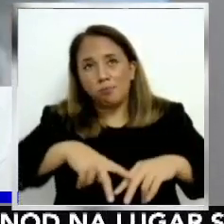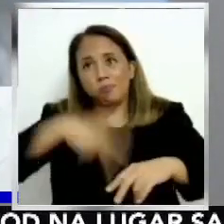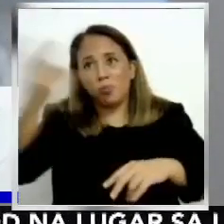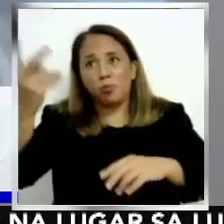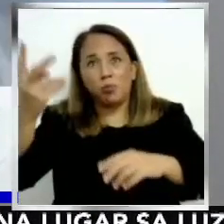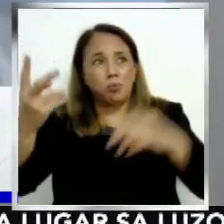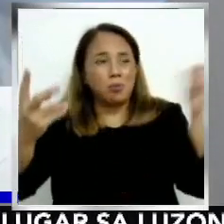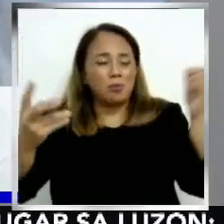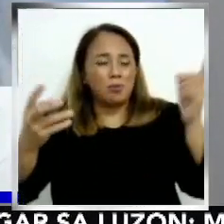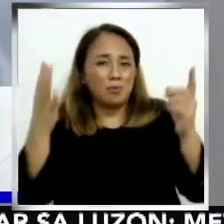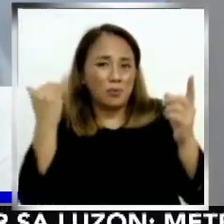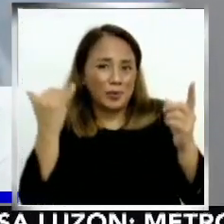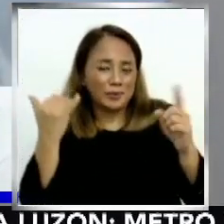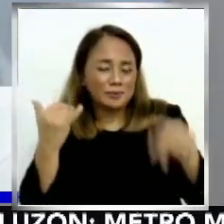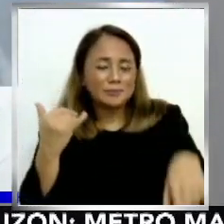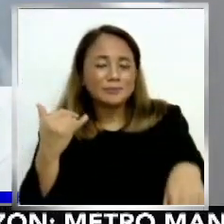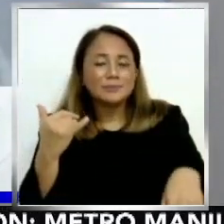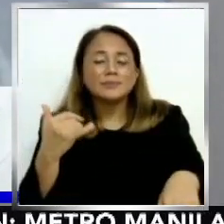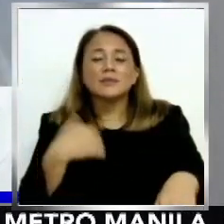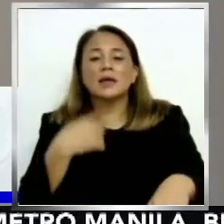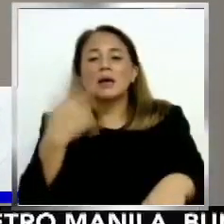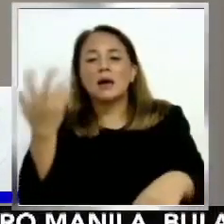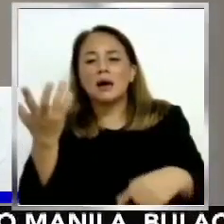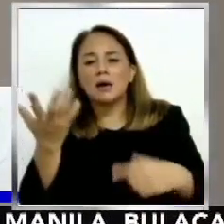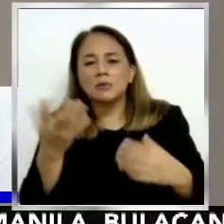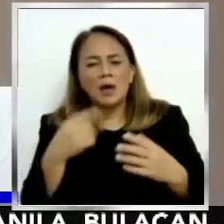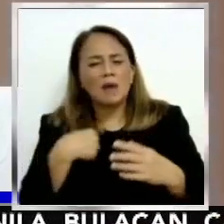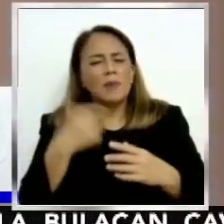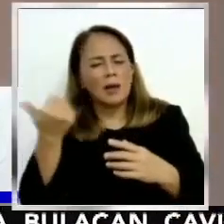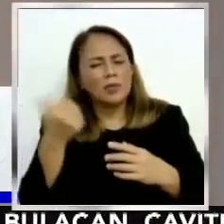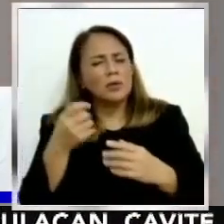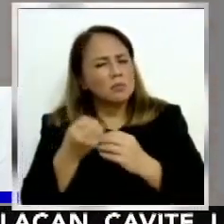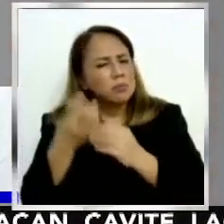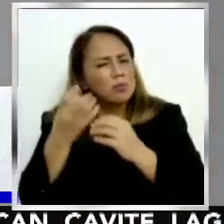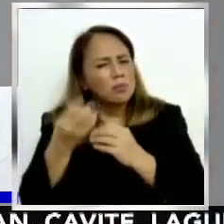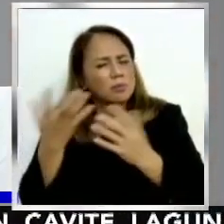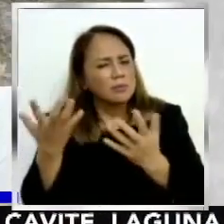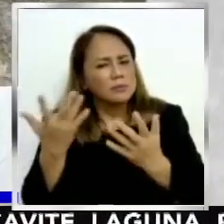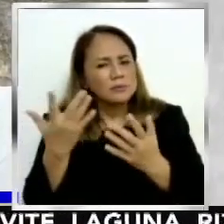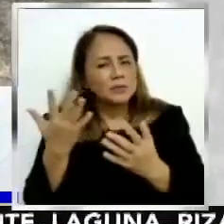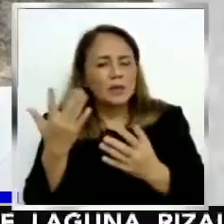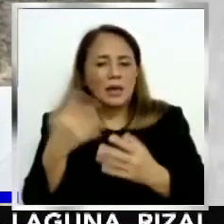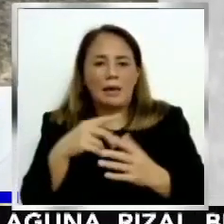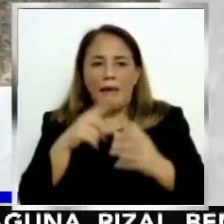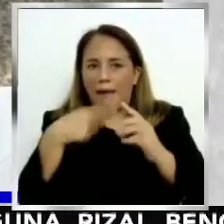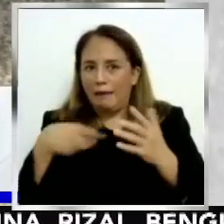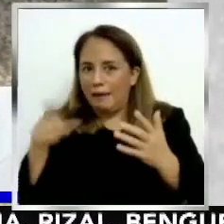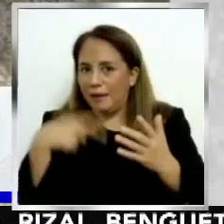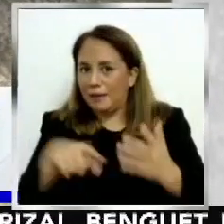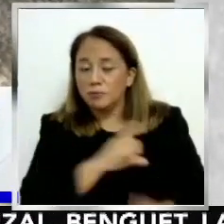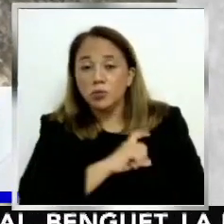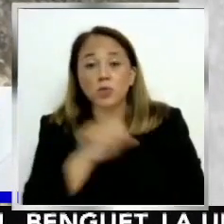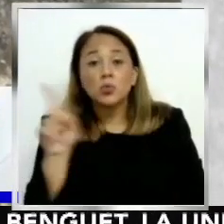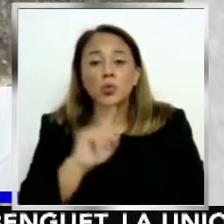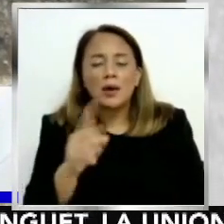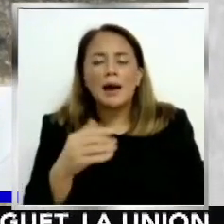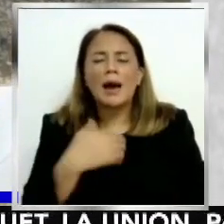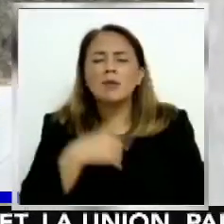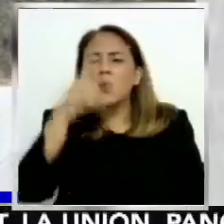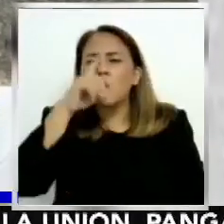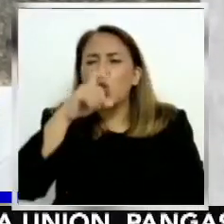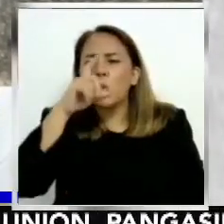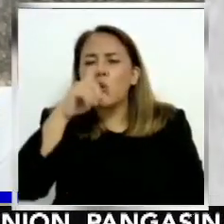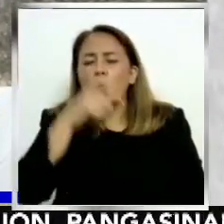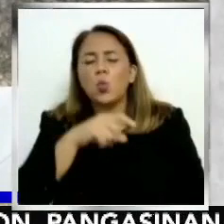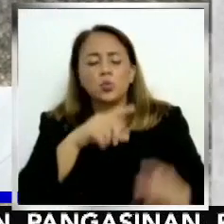Nasundan pa ito ng maliliit na pagsabog. Sa inisyal na investigasyon ng lokal na pulisya, may mga lumang paputok na nakaimbak sa gilid ng bahay